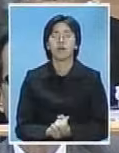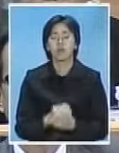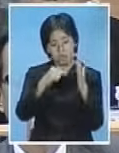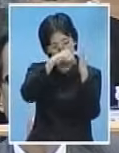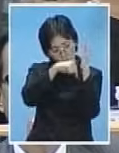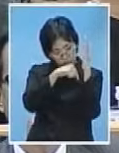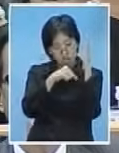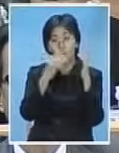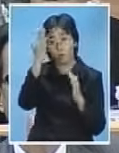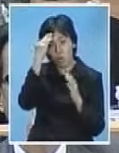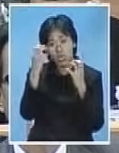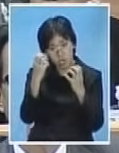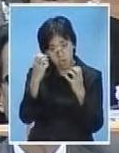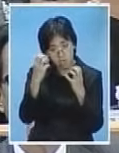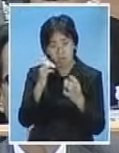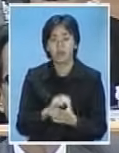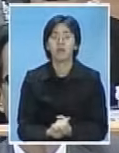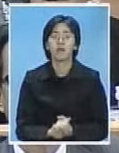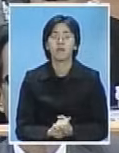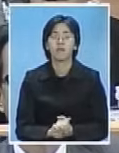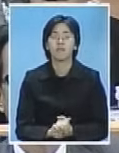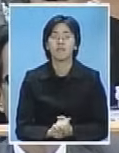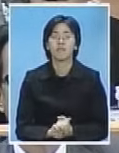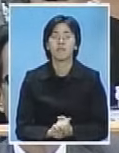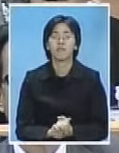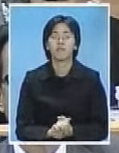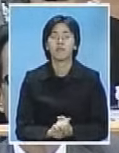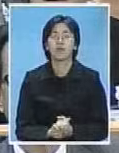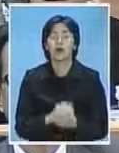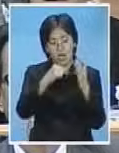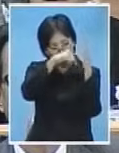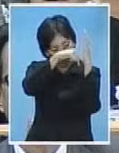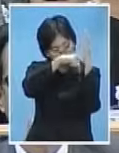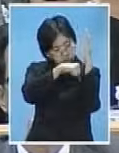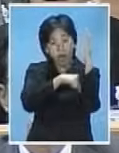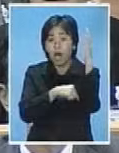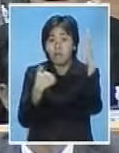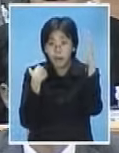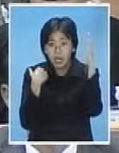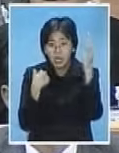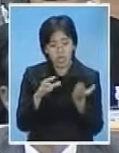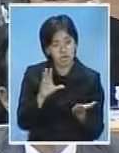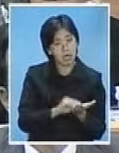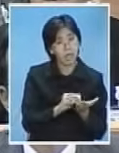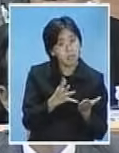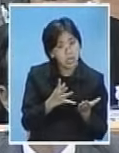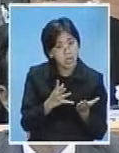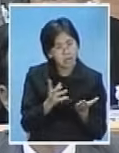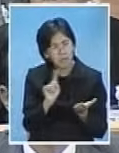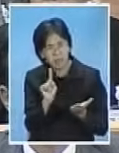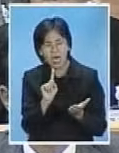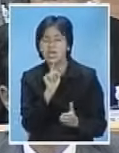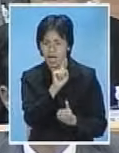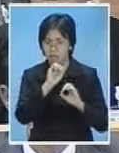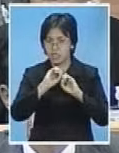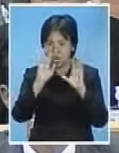หัวหินหรือหมายถึงเส้นทางอื่นๆแต่ไม่ได้เขียนไว้ในนี้ที่ต้อง